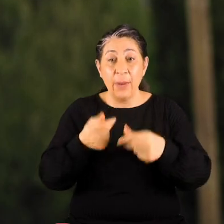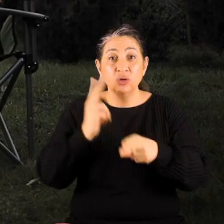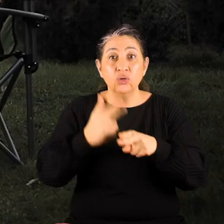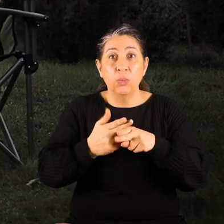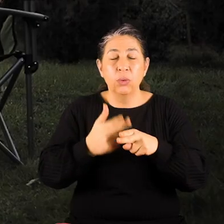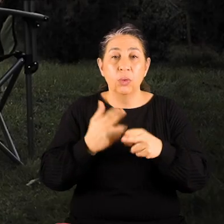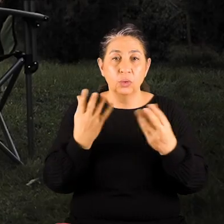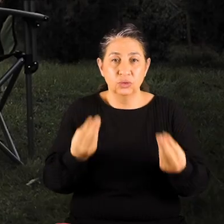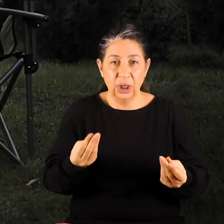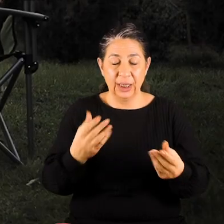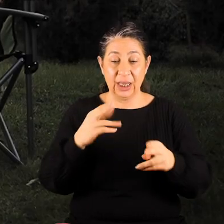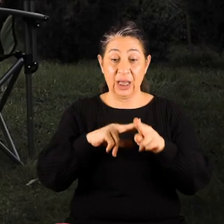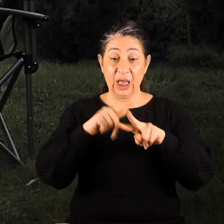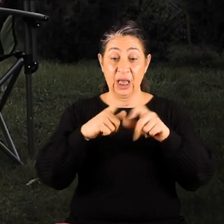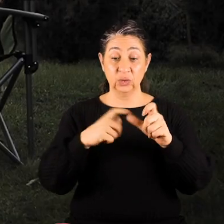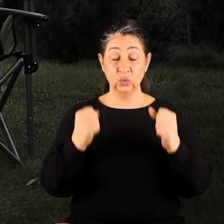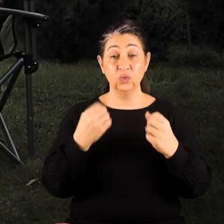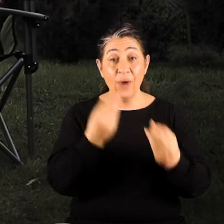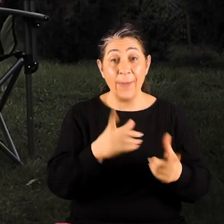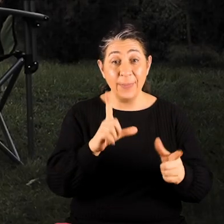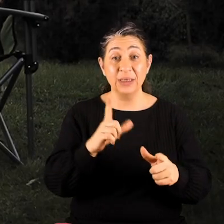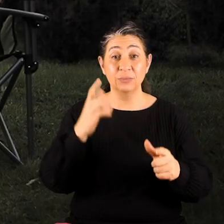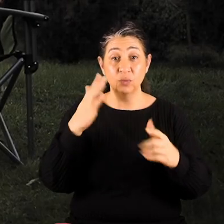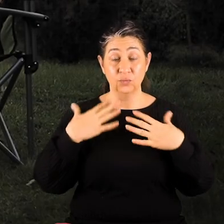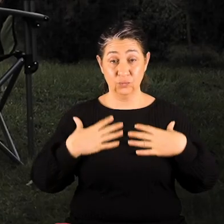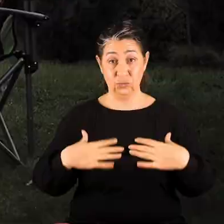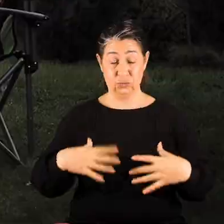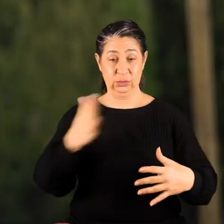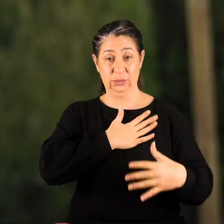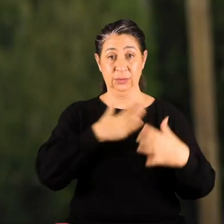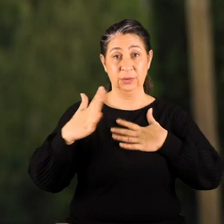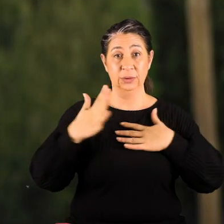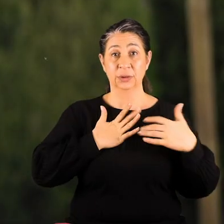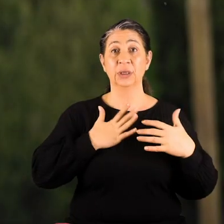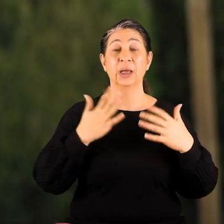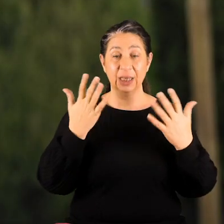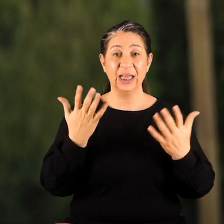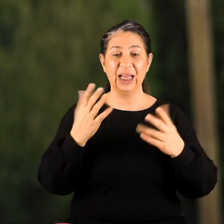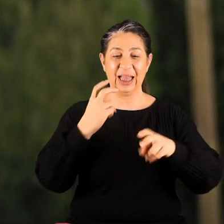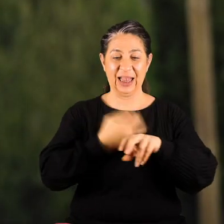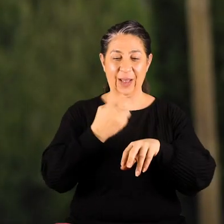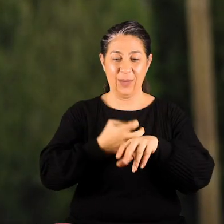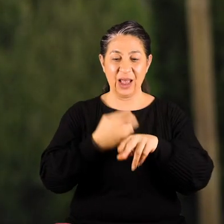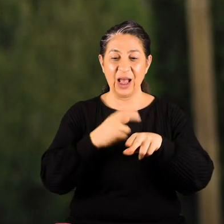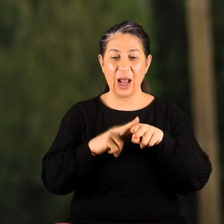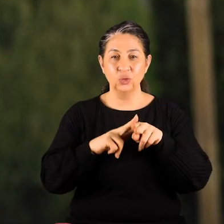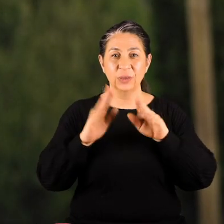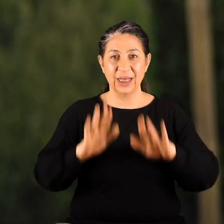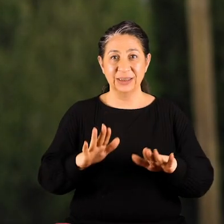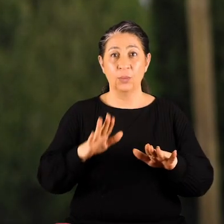felaket olacak. Kasları kuvvetlendirmen lazım. Kasları ki o kemiklere yardımcı olman lazım. Yani vücudun darbe alması lazım ki kemikteki kalsiyum